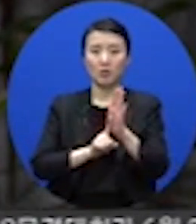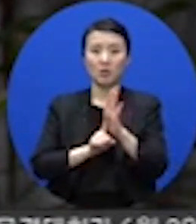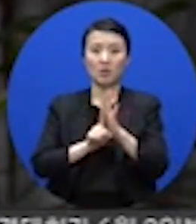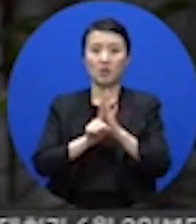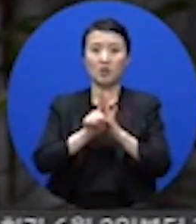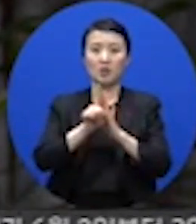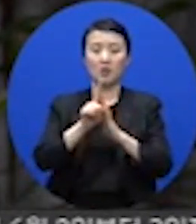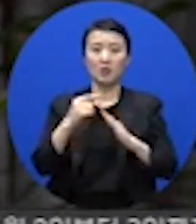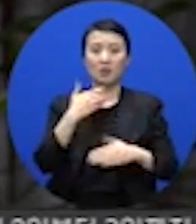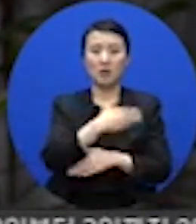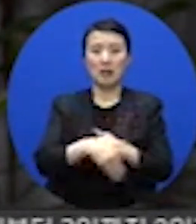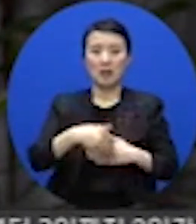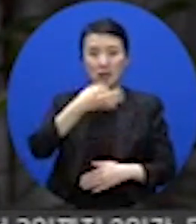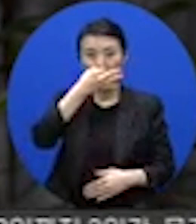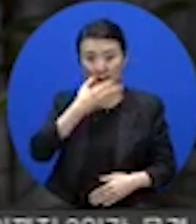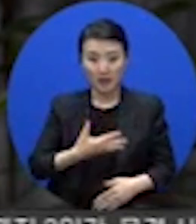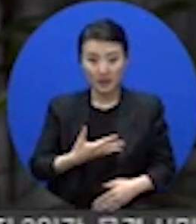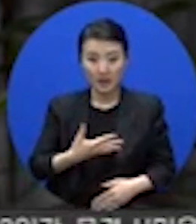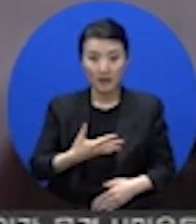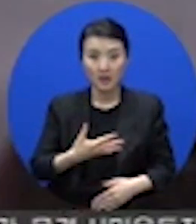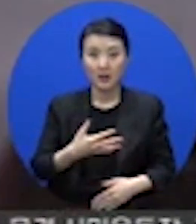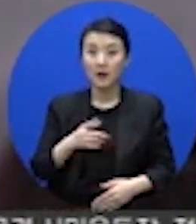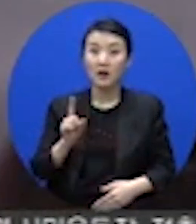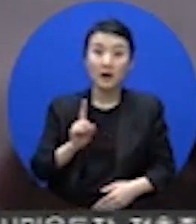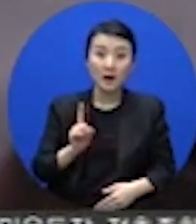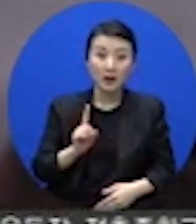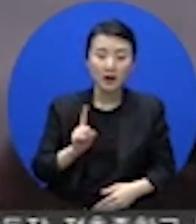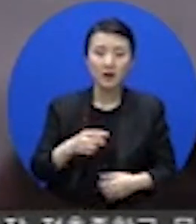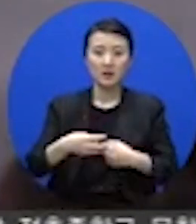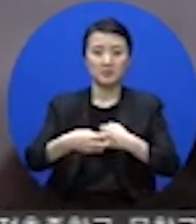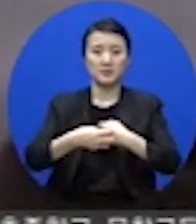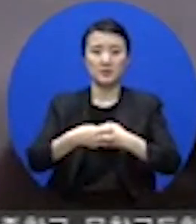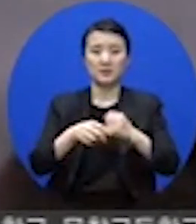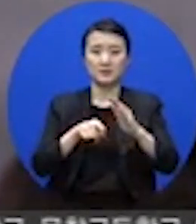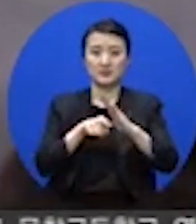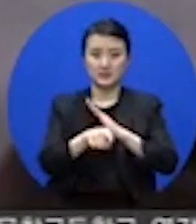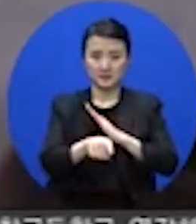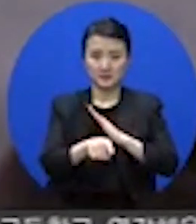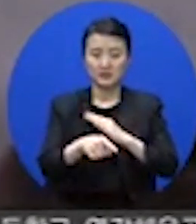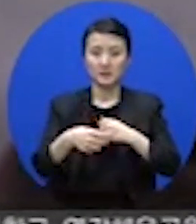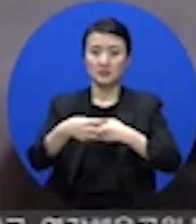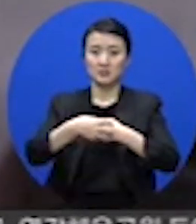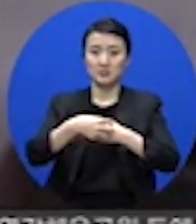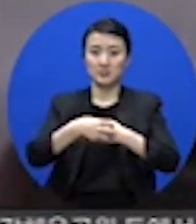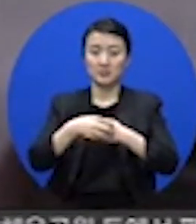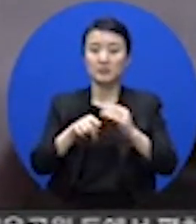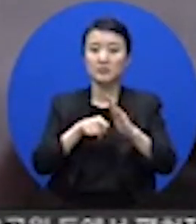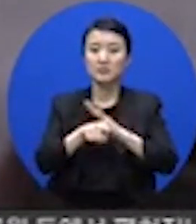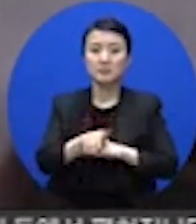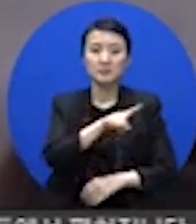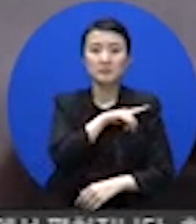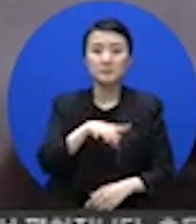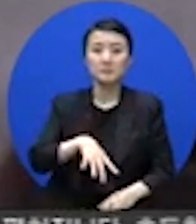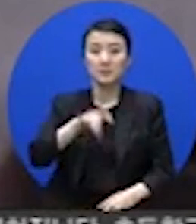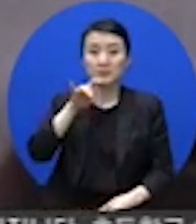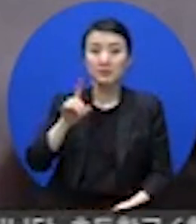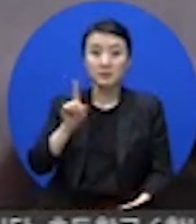몸이 힘들잖아요. 그럼 어딜 쫓아갑니까? 병원을 가죠. 예, 병원에 가서 제일 먼저 하는 게